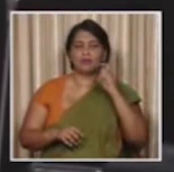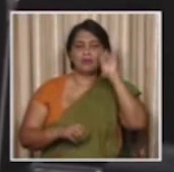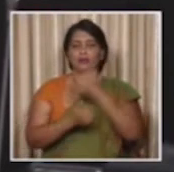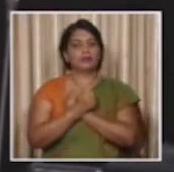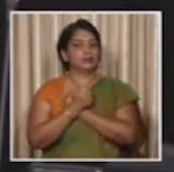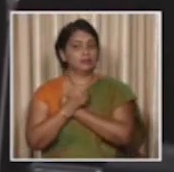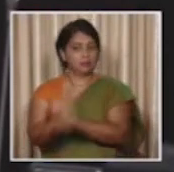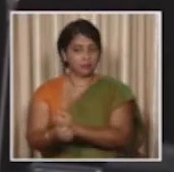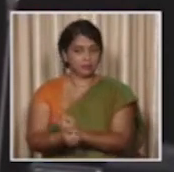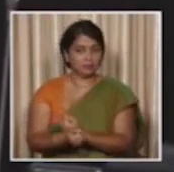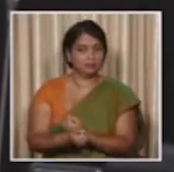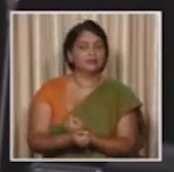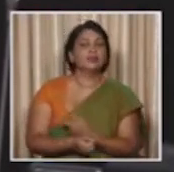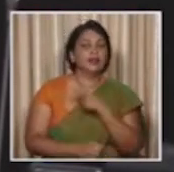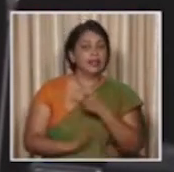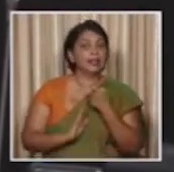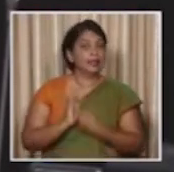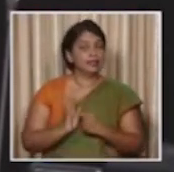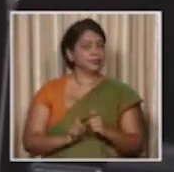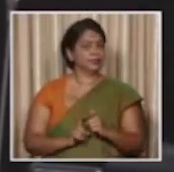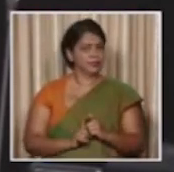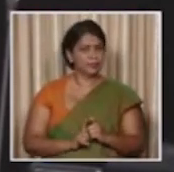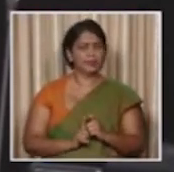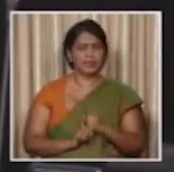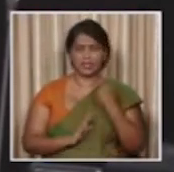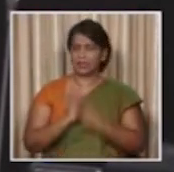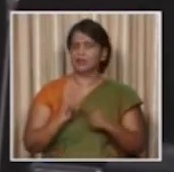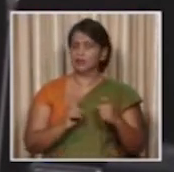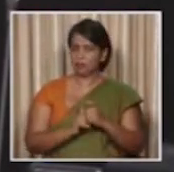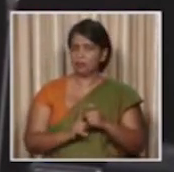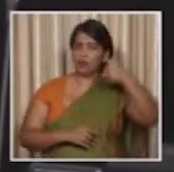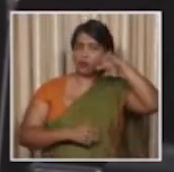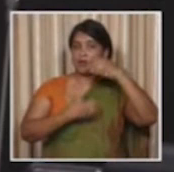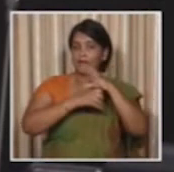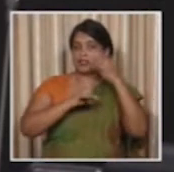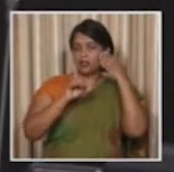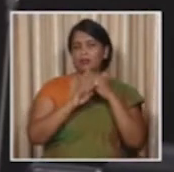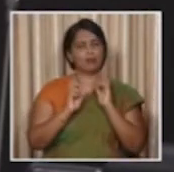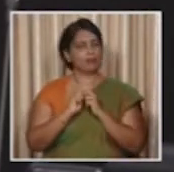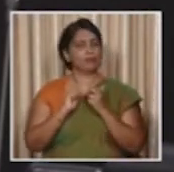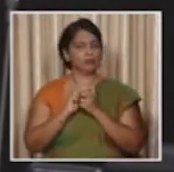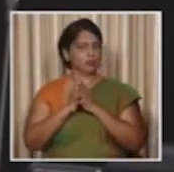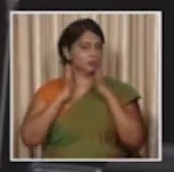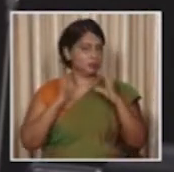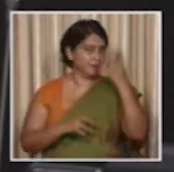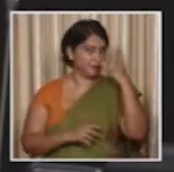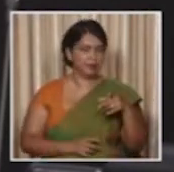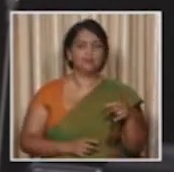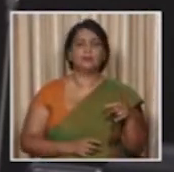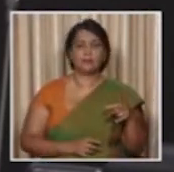අත්අඩංගුවට ගත්තා. මේ නීතිය දැඩි කරලා තියෙන්නේ පුරාවිද්‍යා පිළිවෙත ගැටලු බරපතල වෙච්ච නිසා.